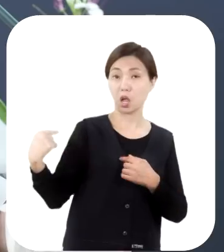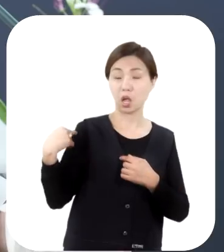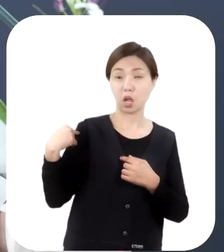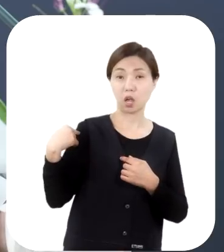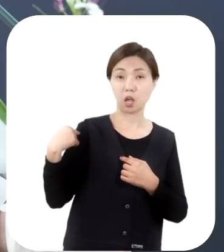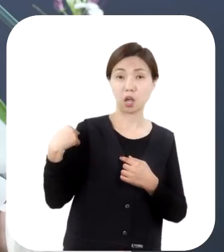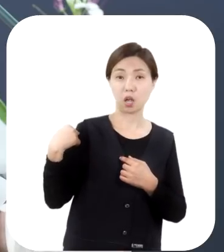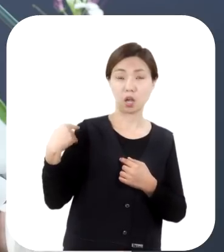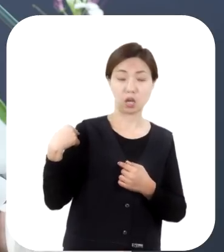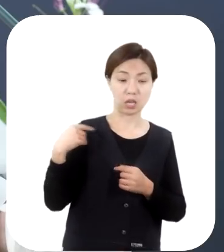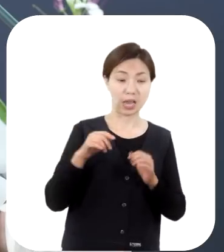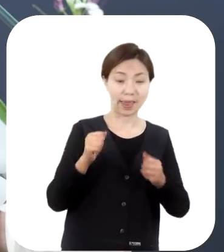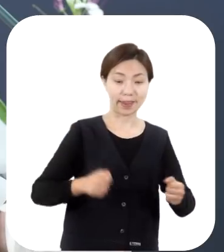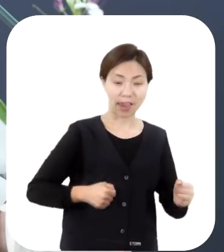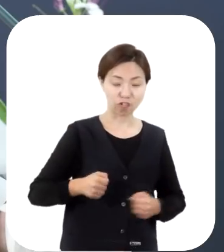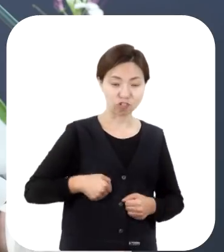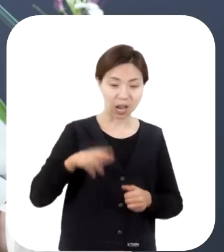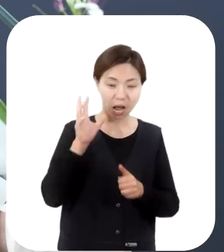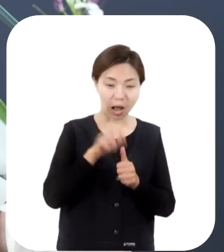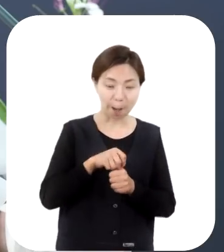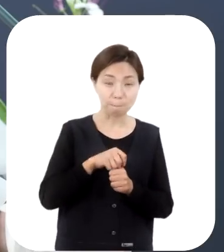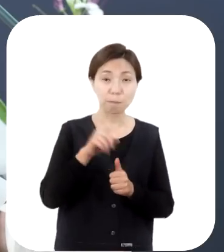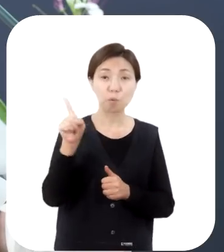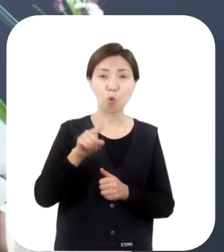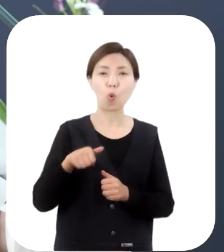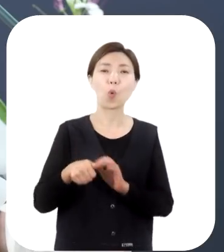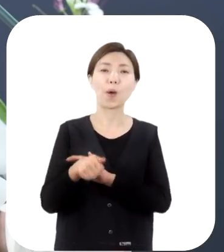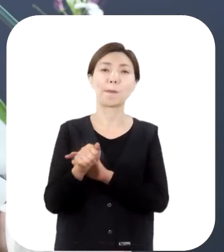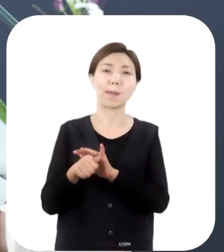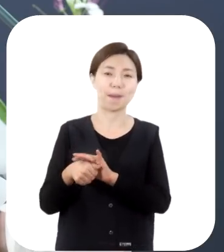개구리의 천적은 뱀이에요.